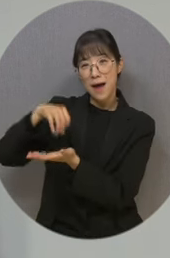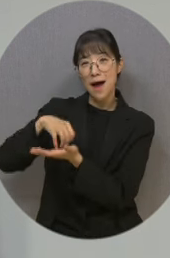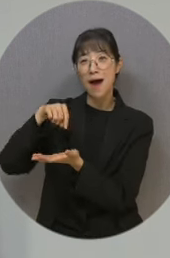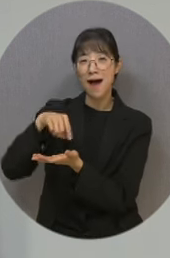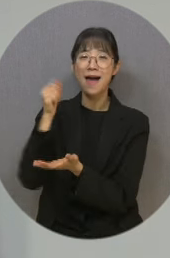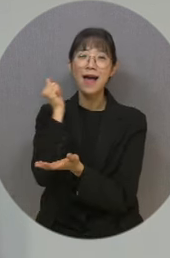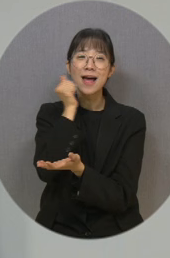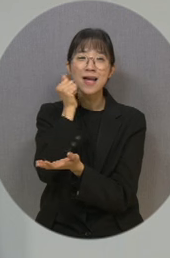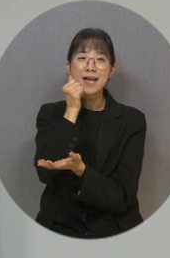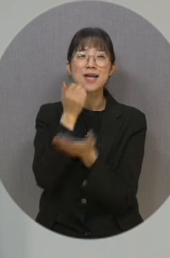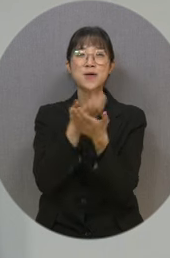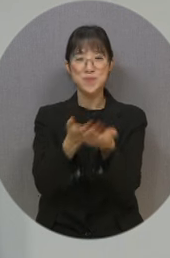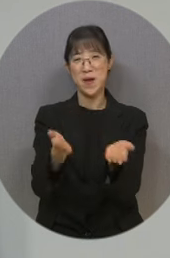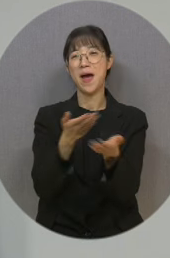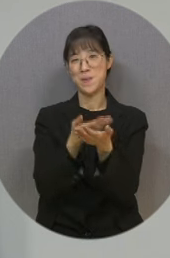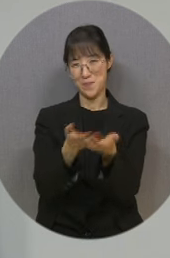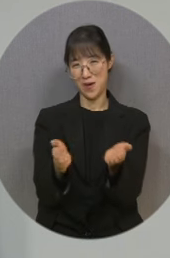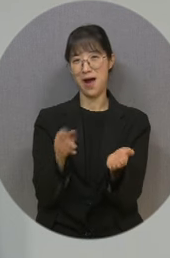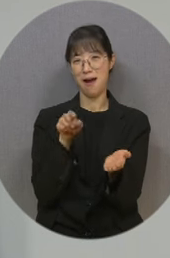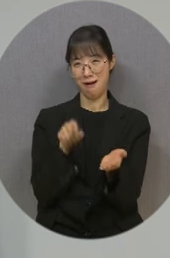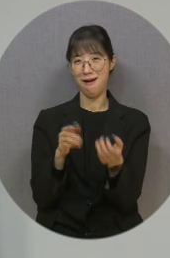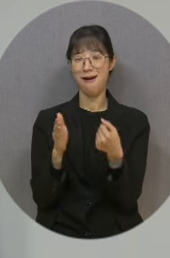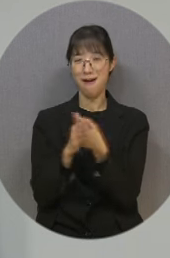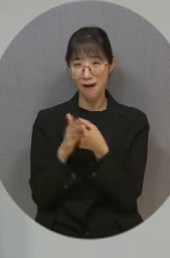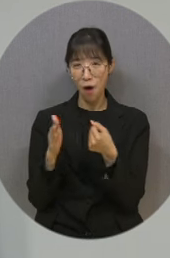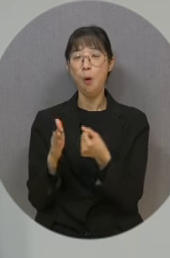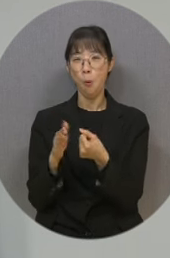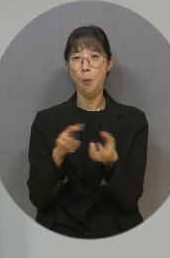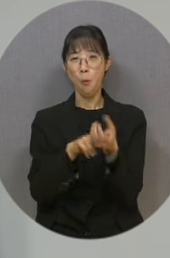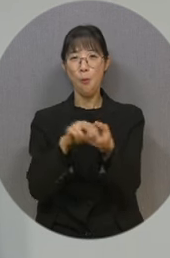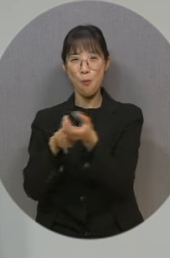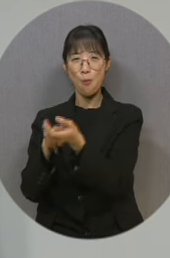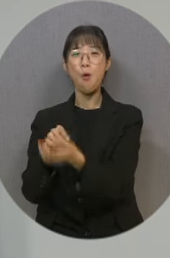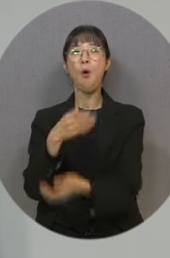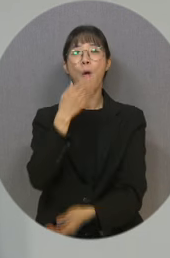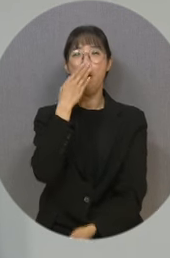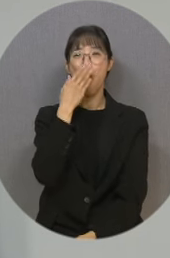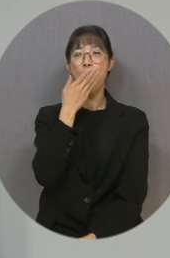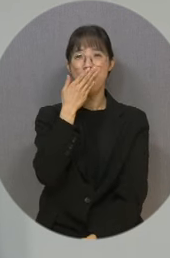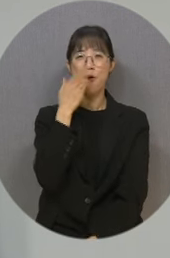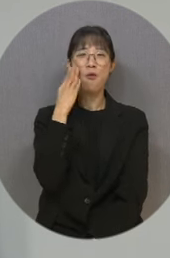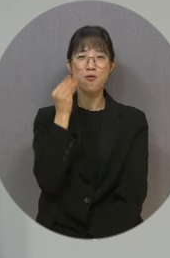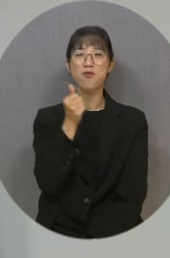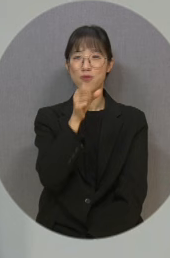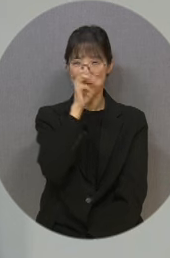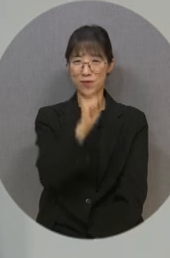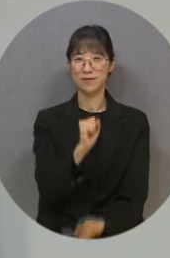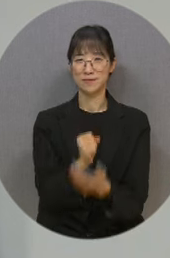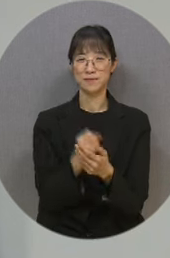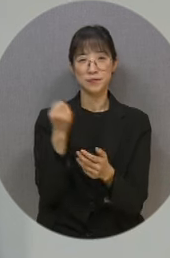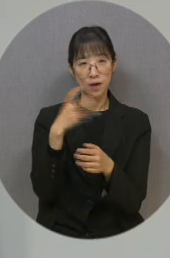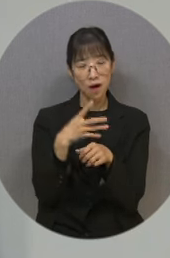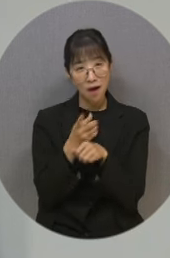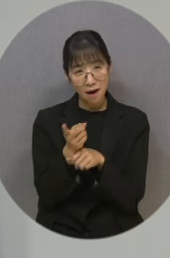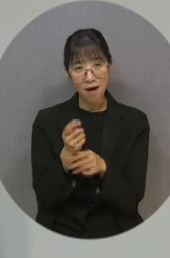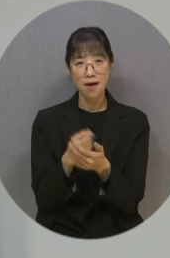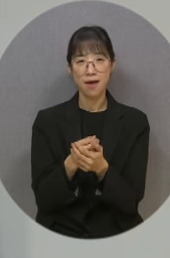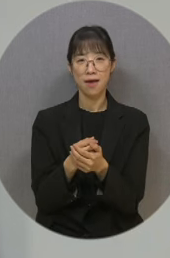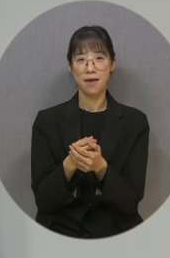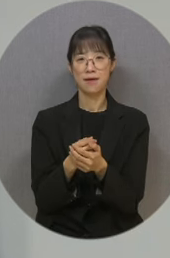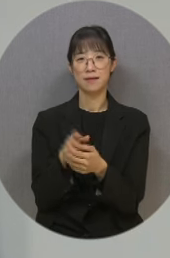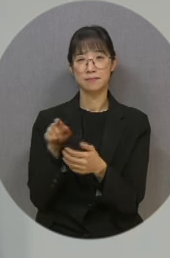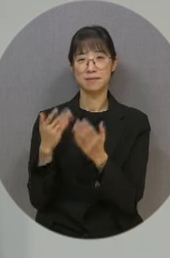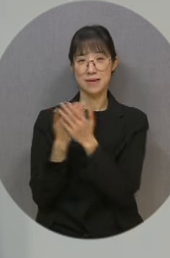재방이 간식으로 제공이 된다 하더라고요 그래서 8로 확보는 아주 잘 된 거 같습니다 그리고 그 외에도 이제